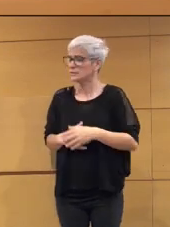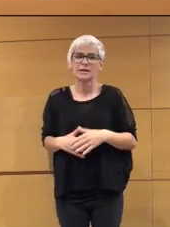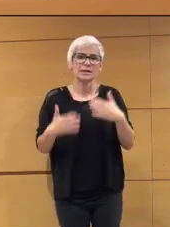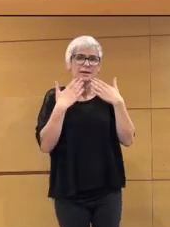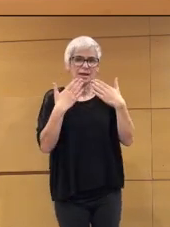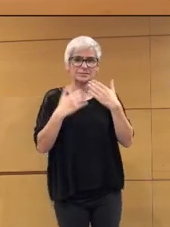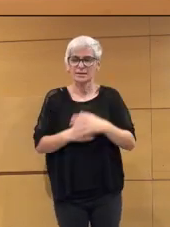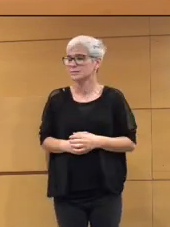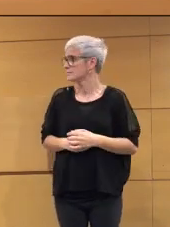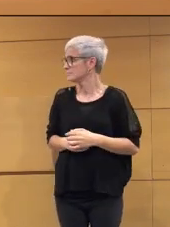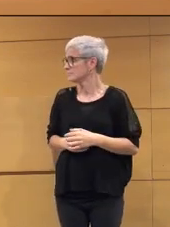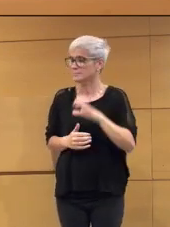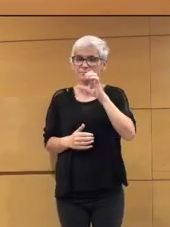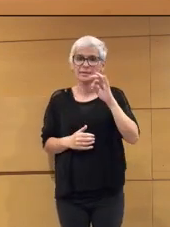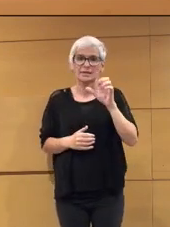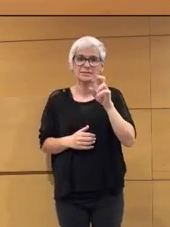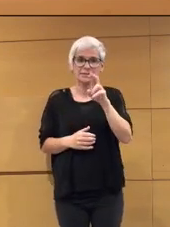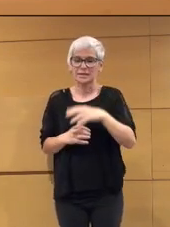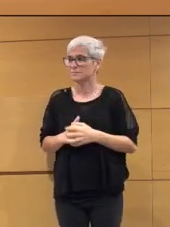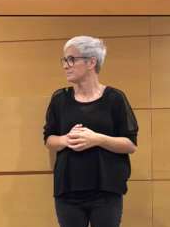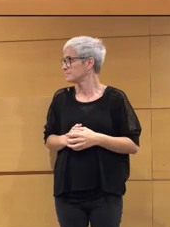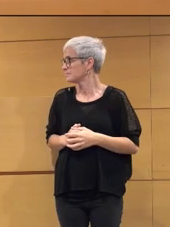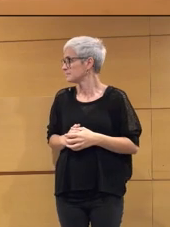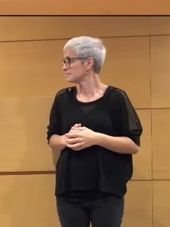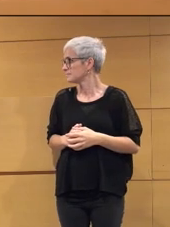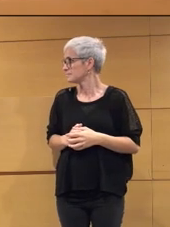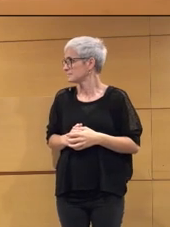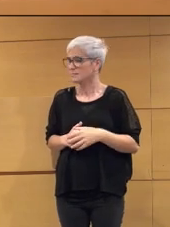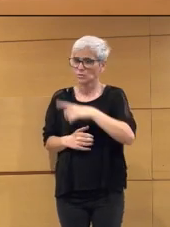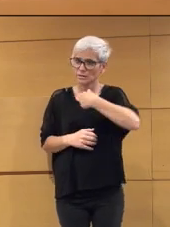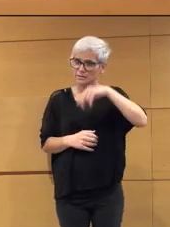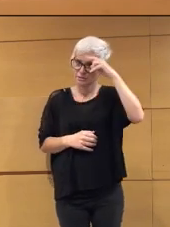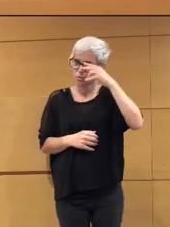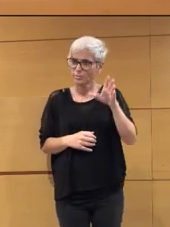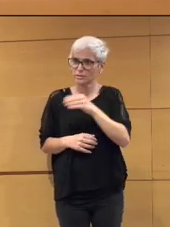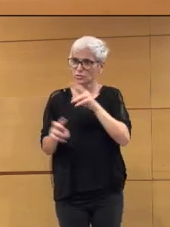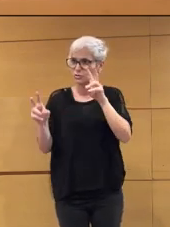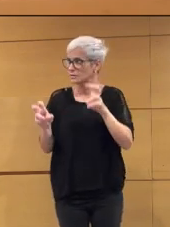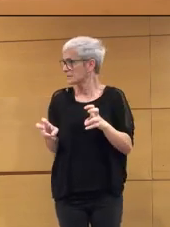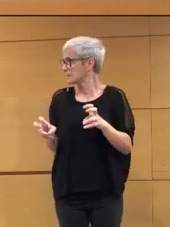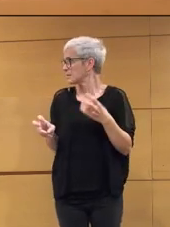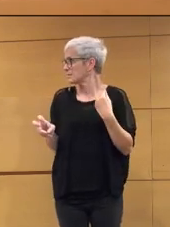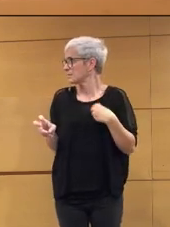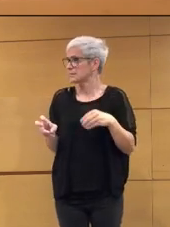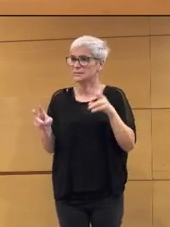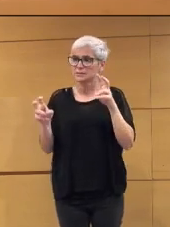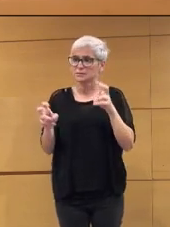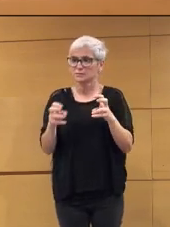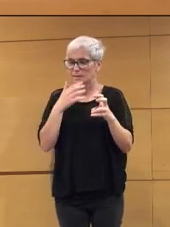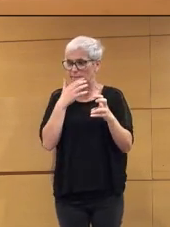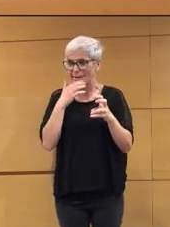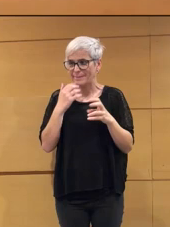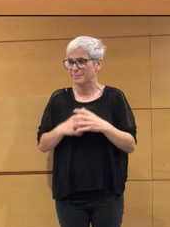Gràcies. No, és un dels temes que ens preocupa molt tots que ha sortit a la taula rodona, que és el tema dels